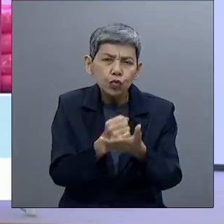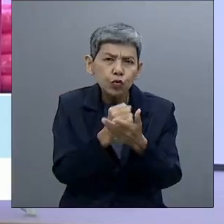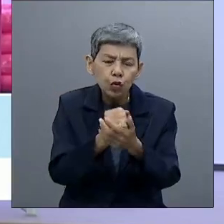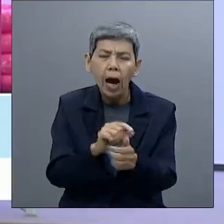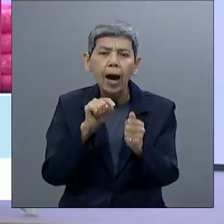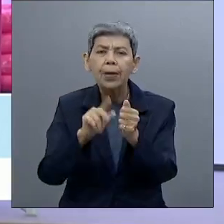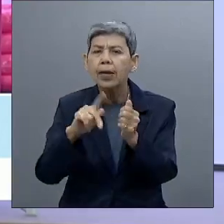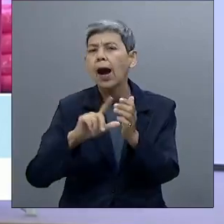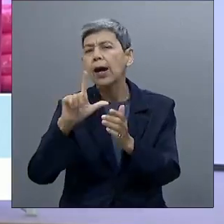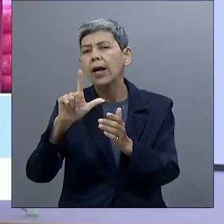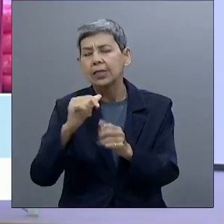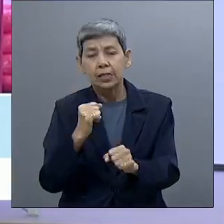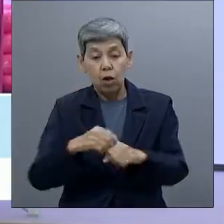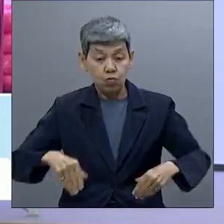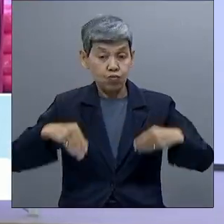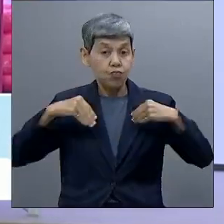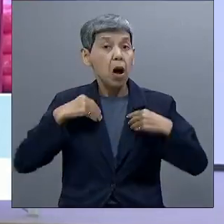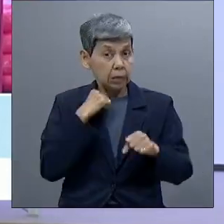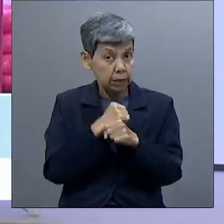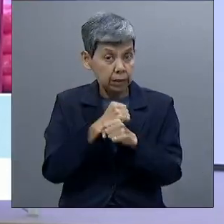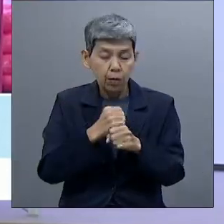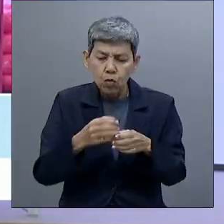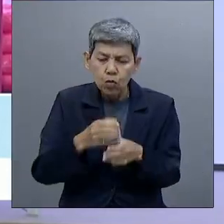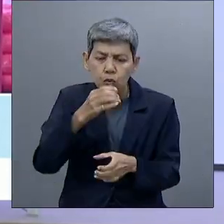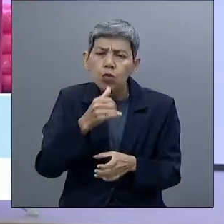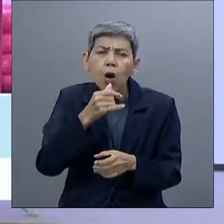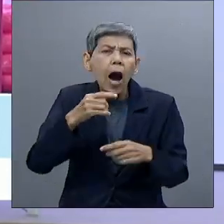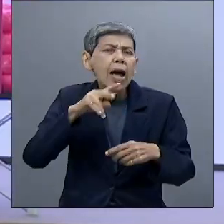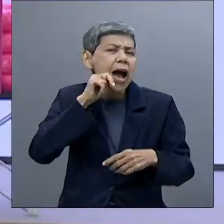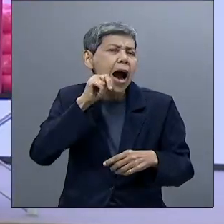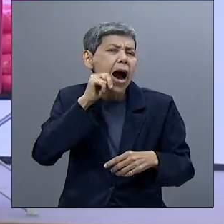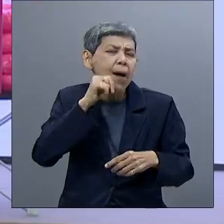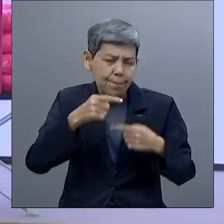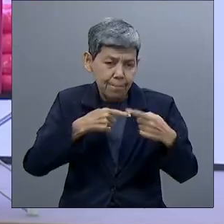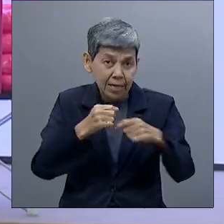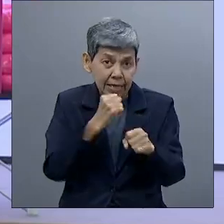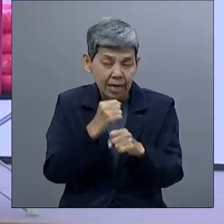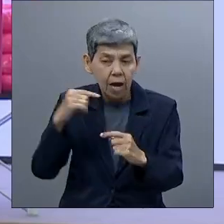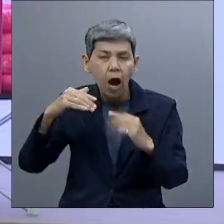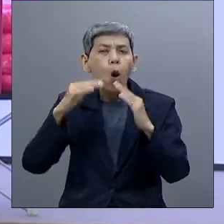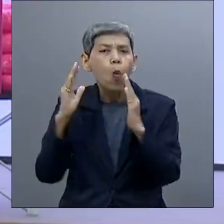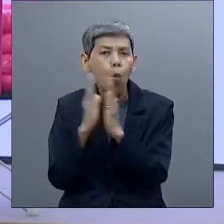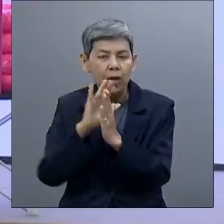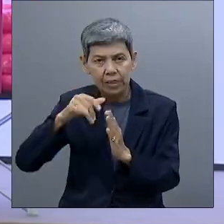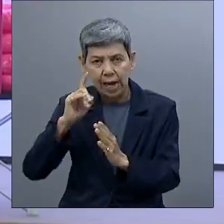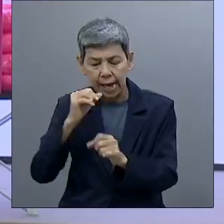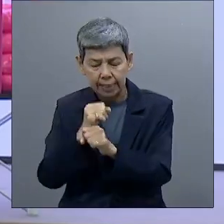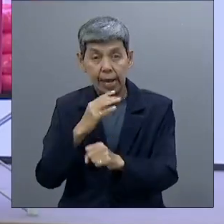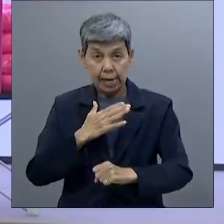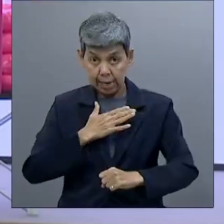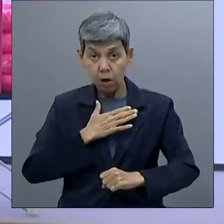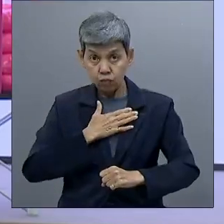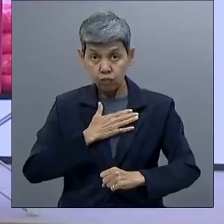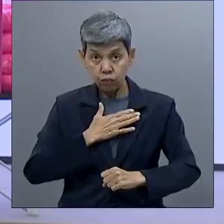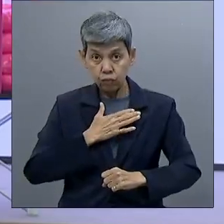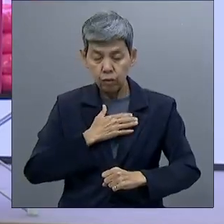าณวัฒนานะคะผ้าห่มรุ่นนี้เราทำจากขวดน้ำรีไซเคิลโดยเราสั่งที่วัดจากแดงแล้วเราตอนแรกเนี่ยเ